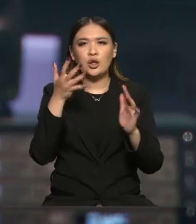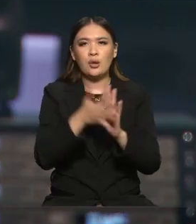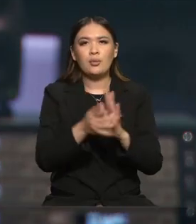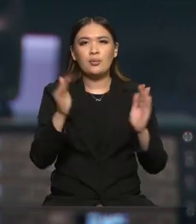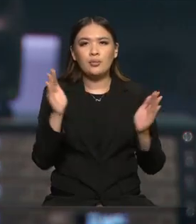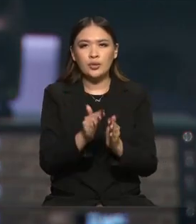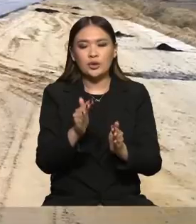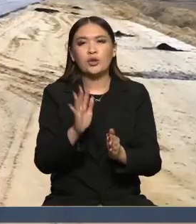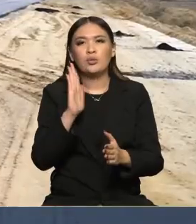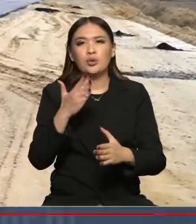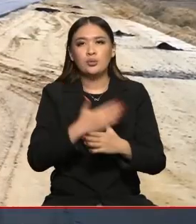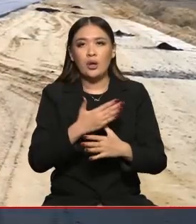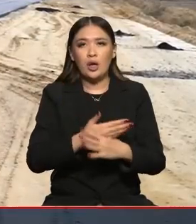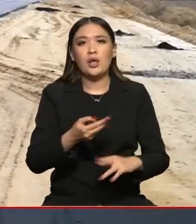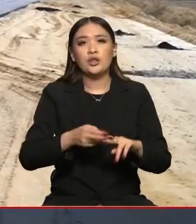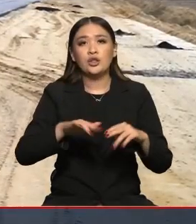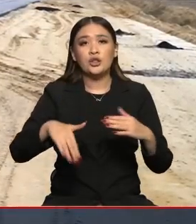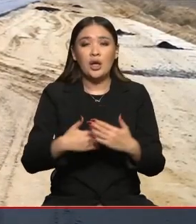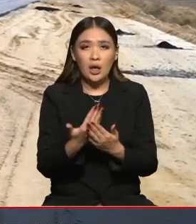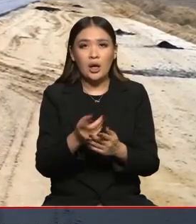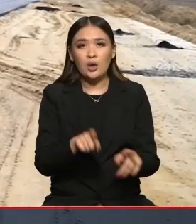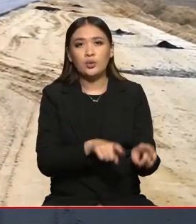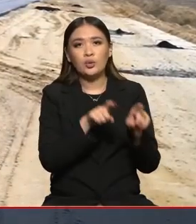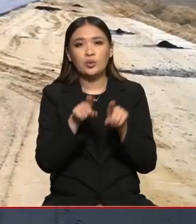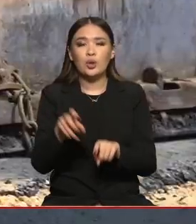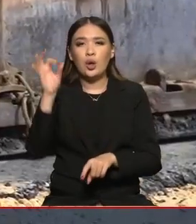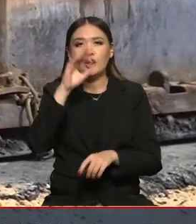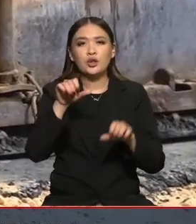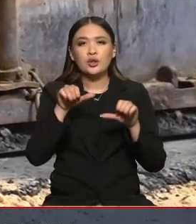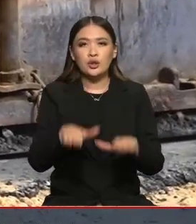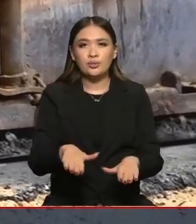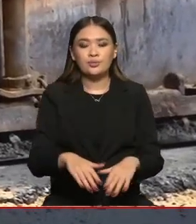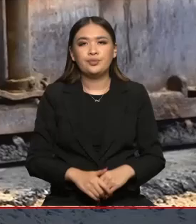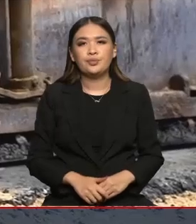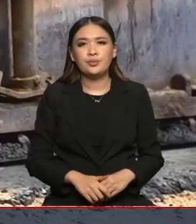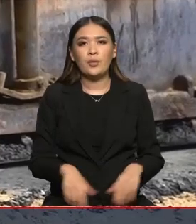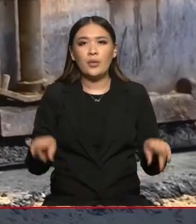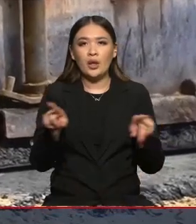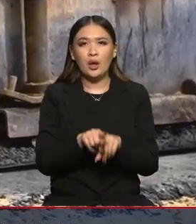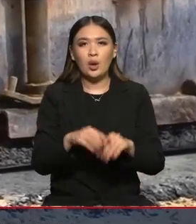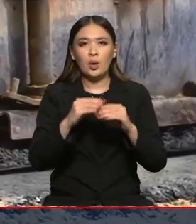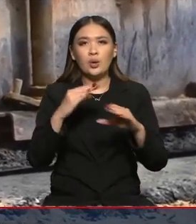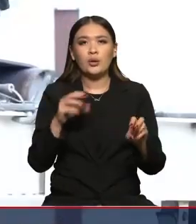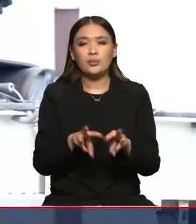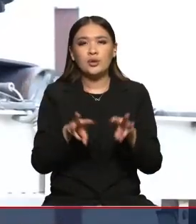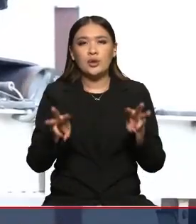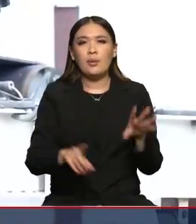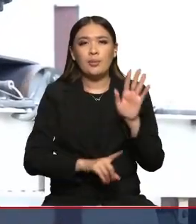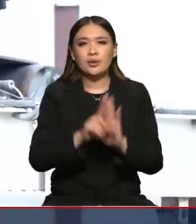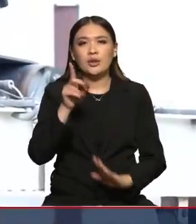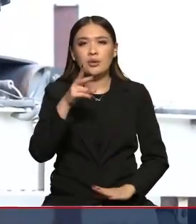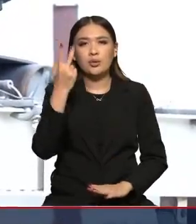Әзірге жаңа әдіс пысықталып, жаңа стандарттарға көшу туралы шешім қабылданып жатыр. Сонымен қатар көлік министрлігінің